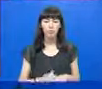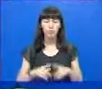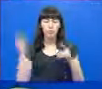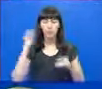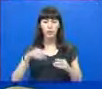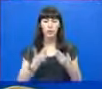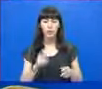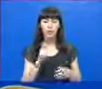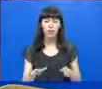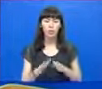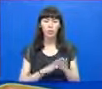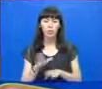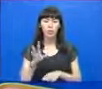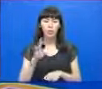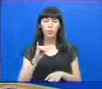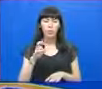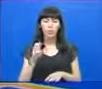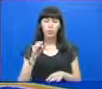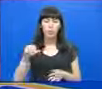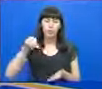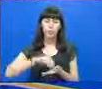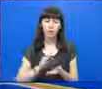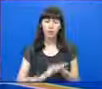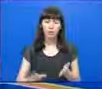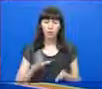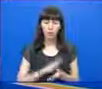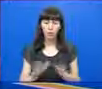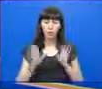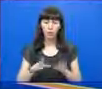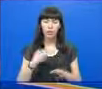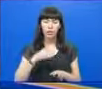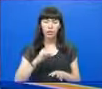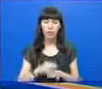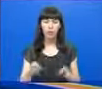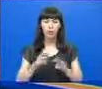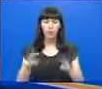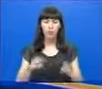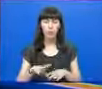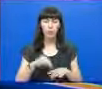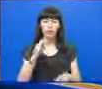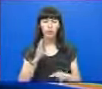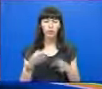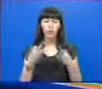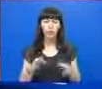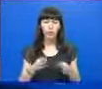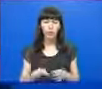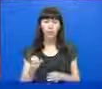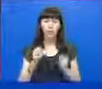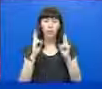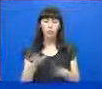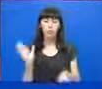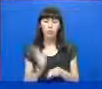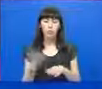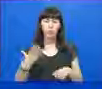бітірген түлектер түгелдей ұлттық бірыңғай тест тапсыруға өтініш білдірген. Тек Дархан ғана білім министрлігінің тестілеуден босату туралы арнайы бұйрығын күтіп